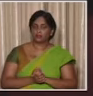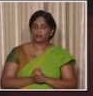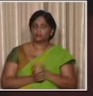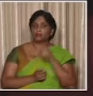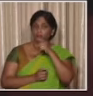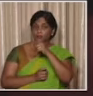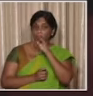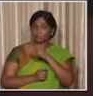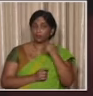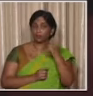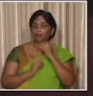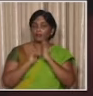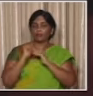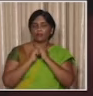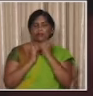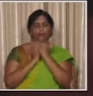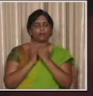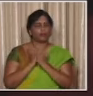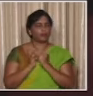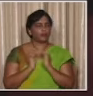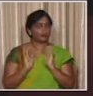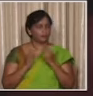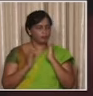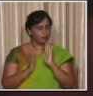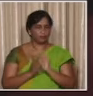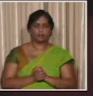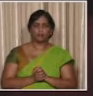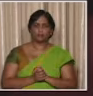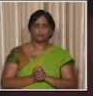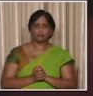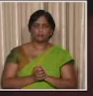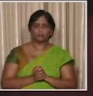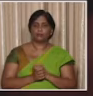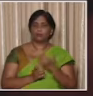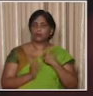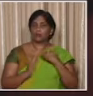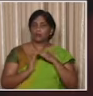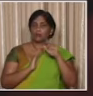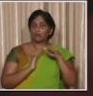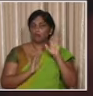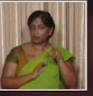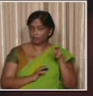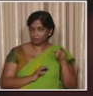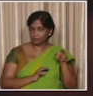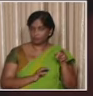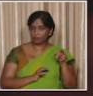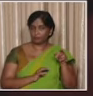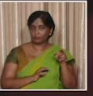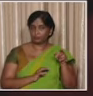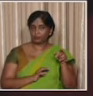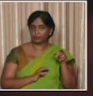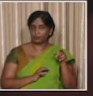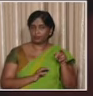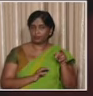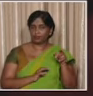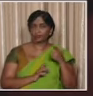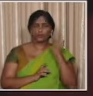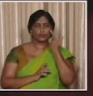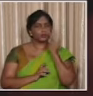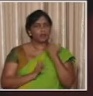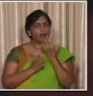ඒ සඳහා අලුත් වැඩපිළිවෙලක් ක්‍රියාත්මක වෙන්නට ඕනේ. අපේ ගම්වල ඉන්න ඒ